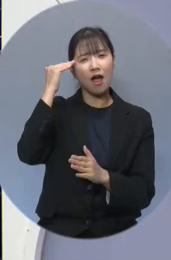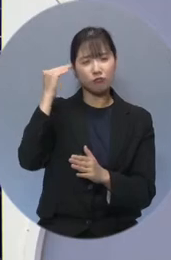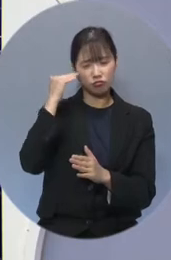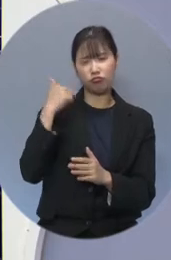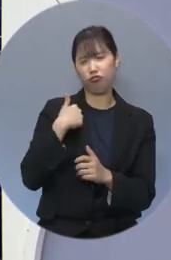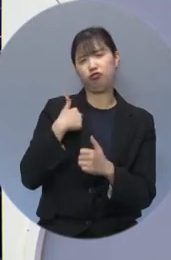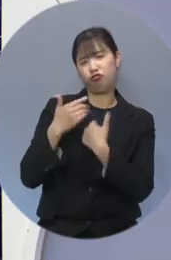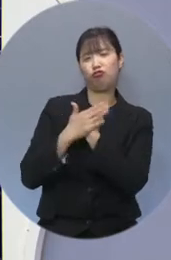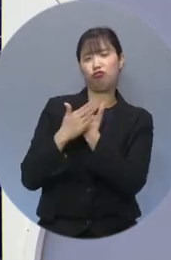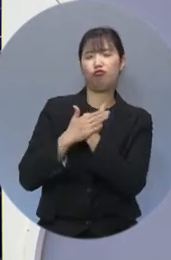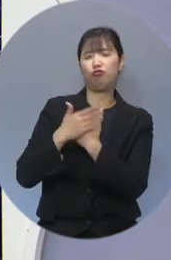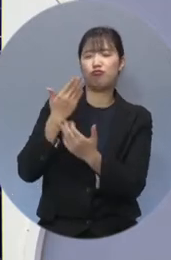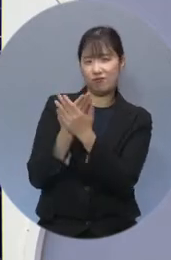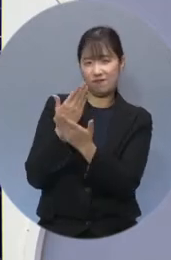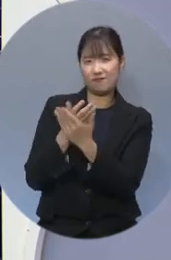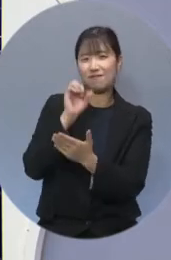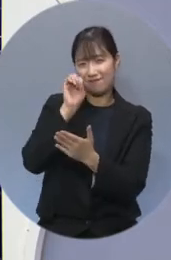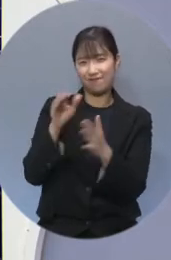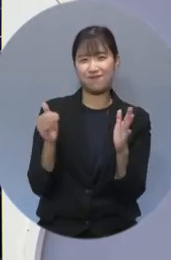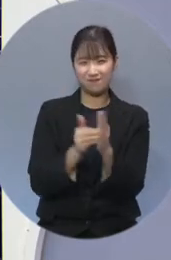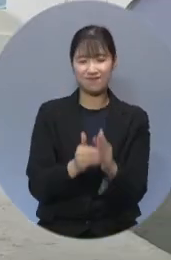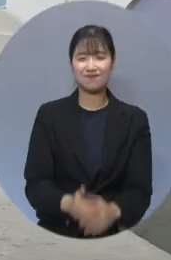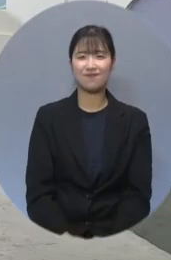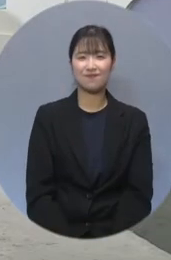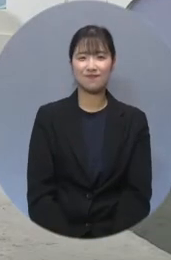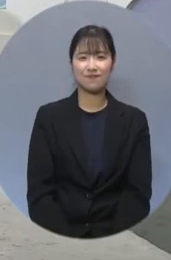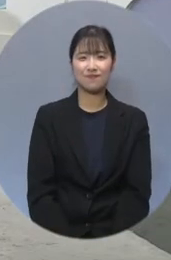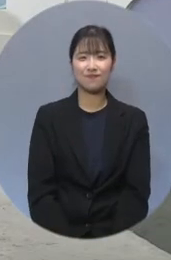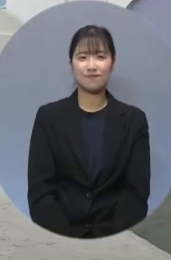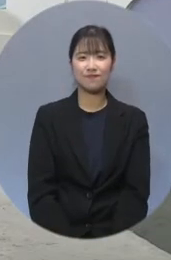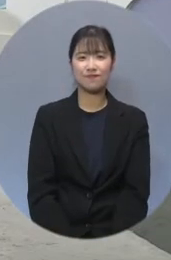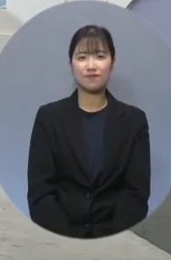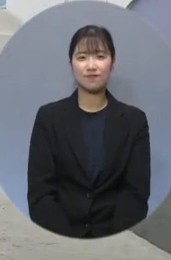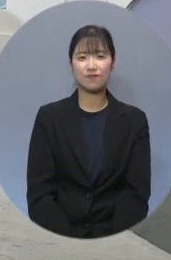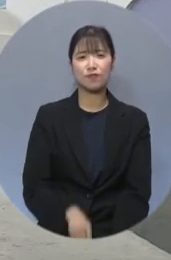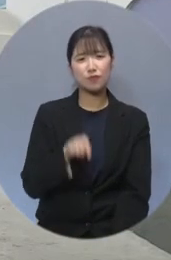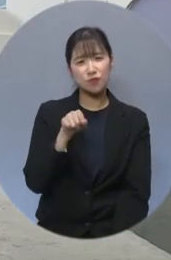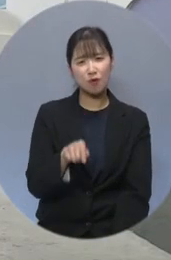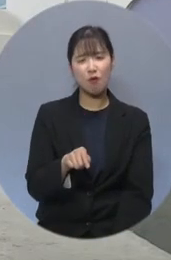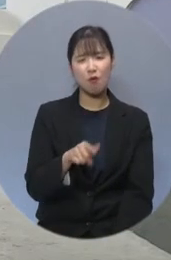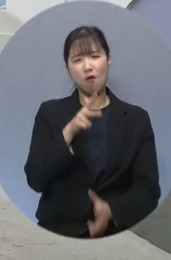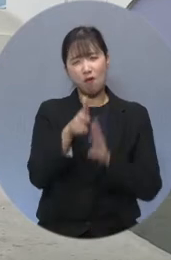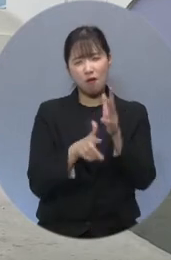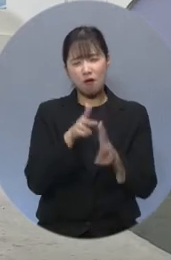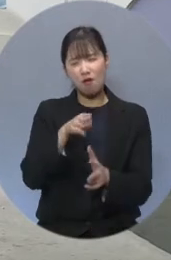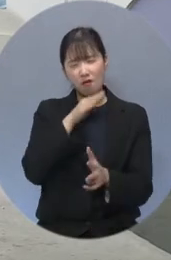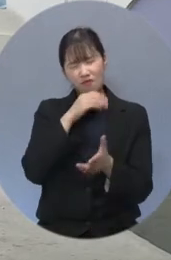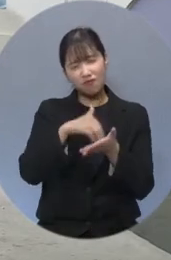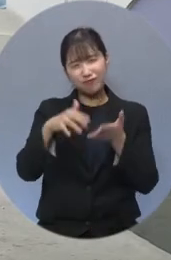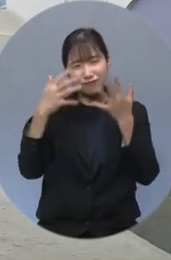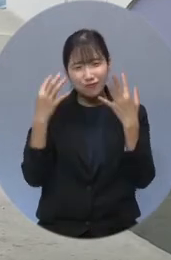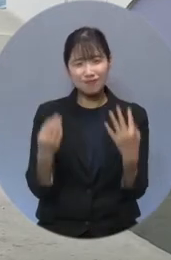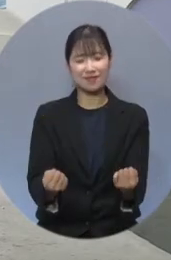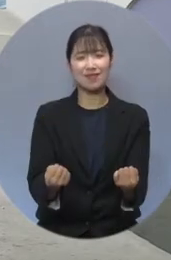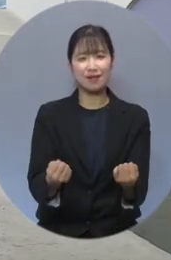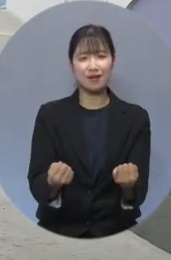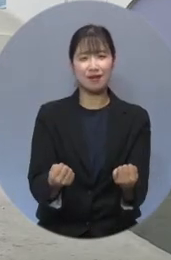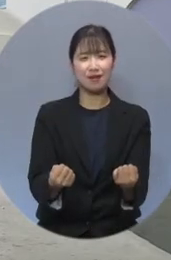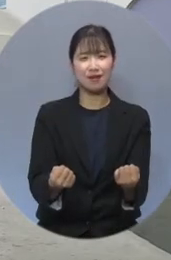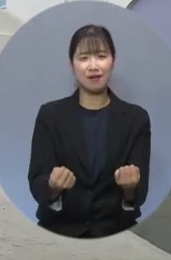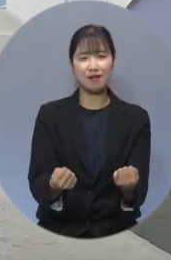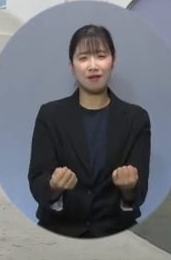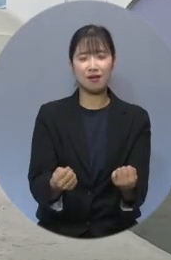지지를 호소하고 오는 길입니다. 네네. 예, 그렇습니까? 네. 이렇게 많은 사업들을 유치하다 보면은